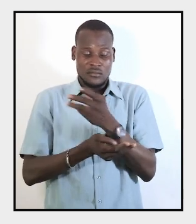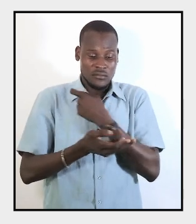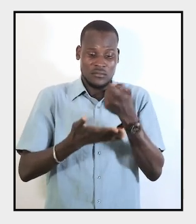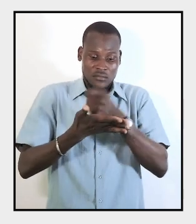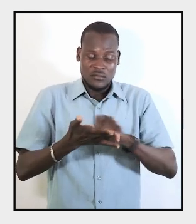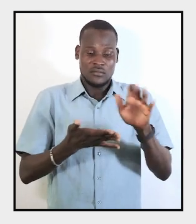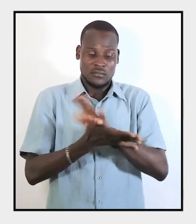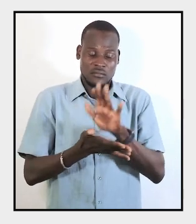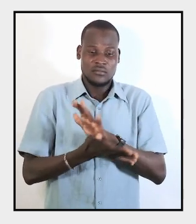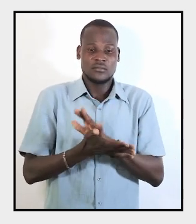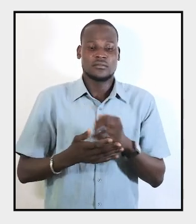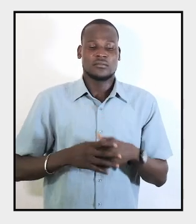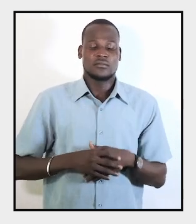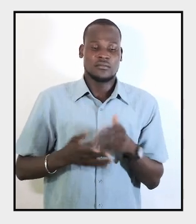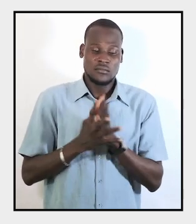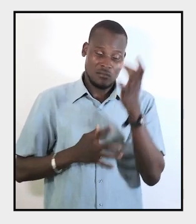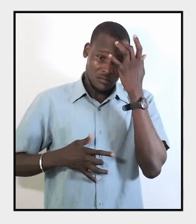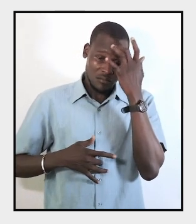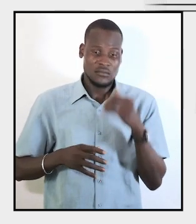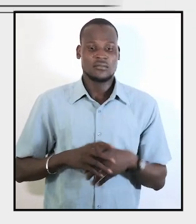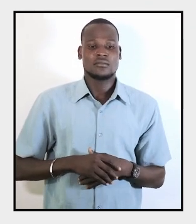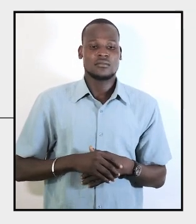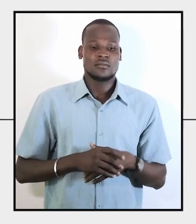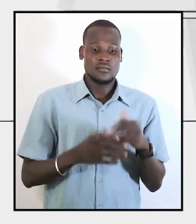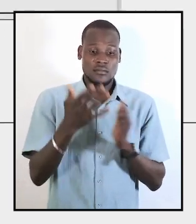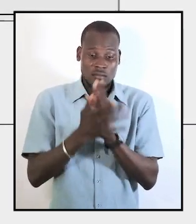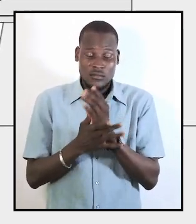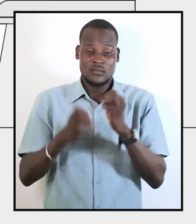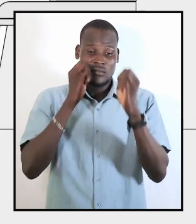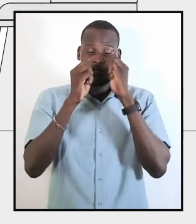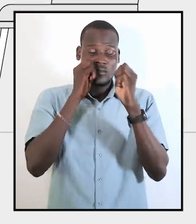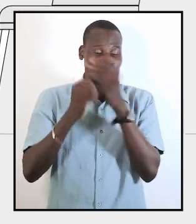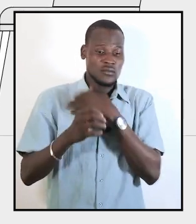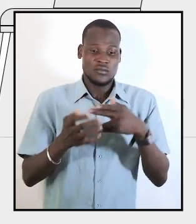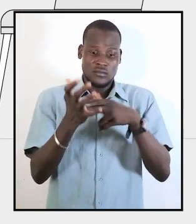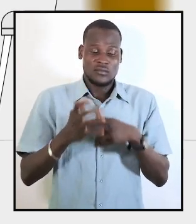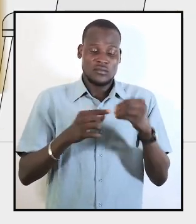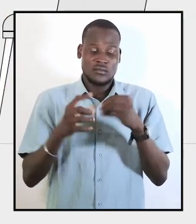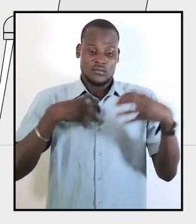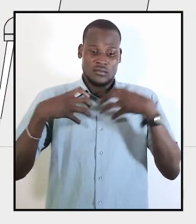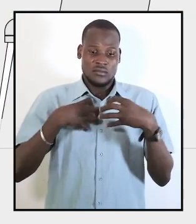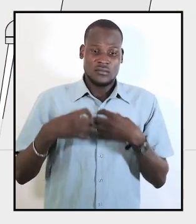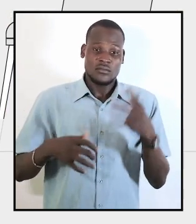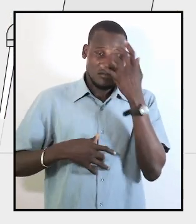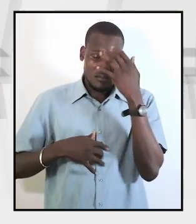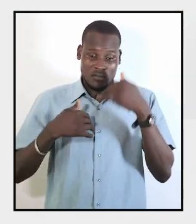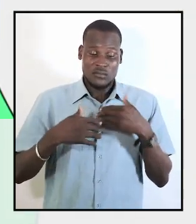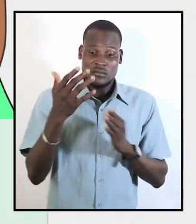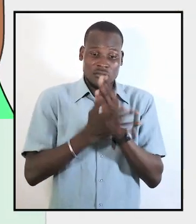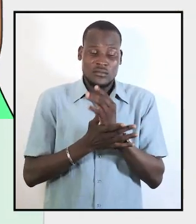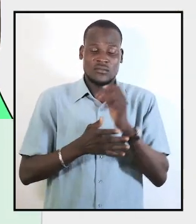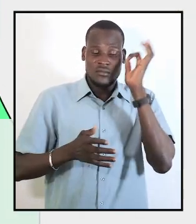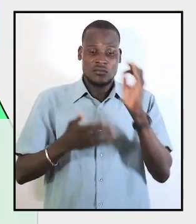par écrit par le patient. Droit d'exprimer des plaintes et des réclamations. Le patient a le droit de signaler tout